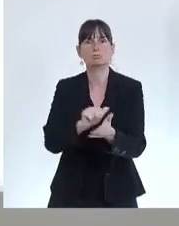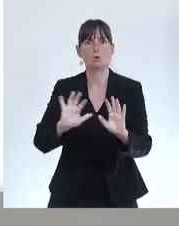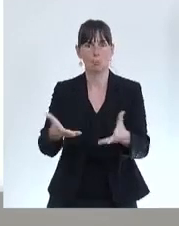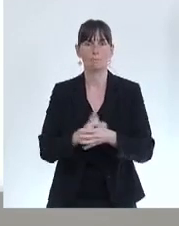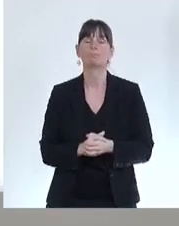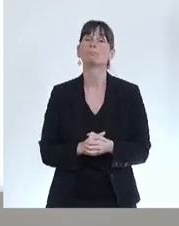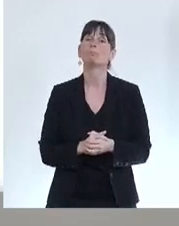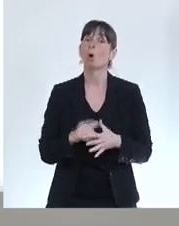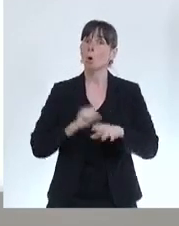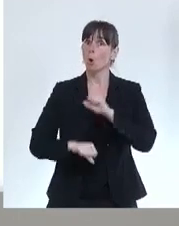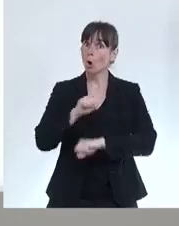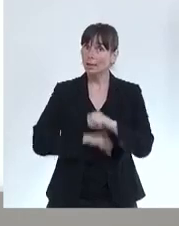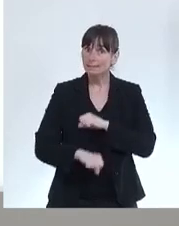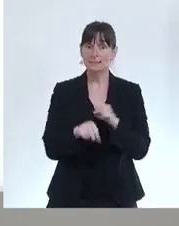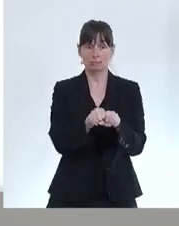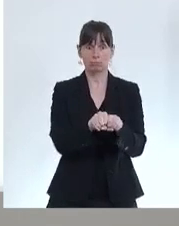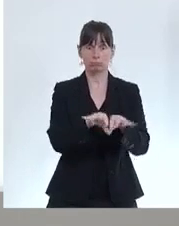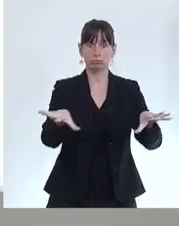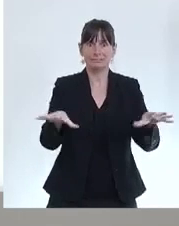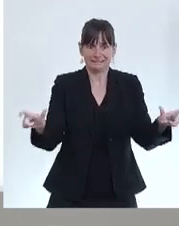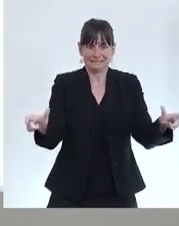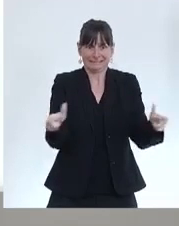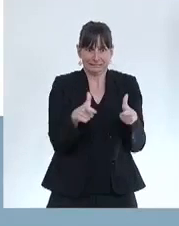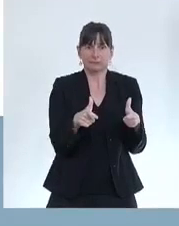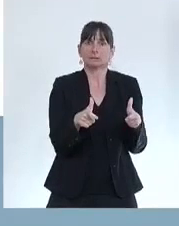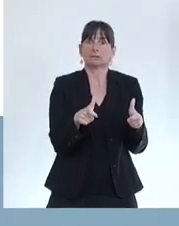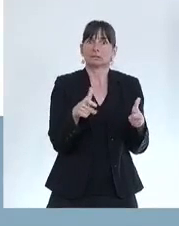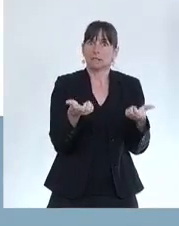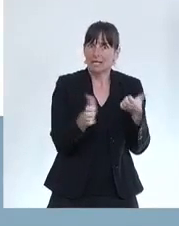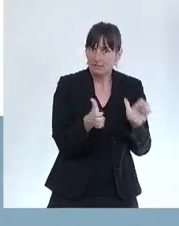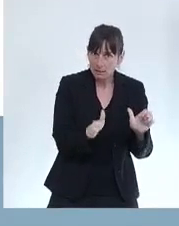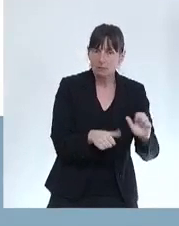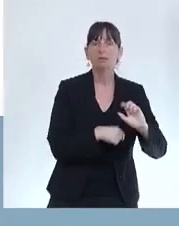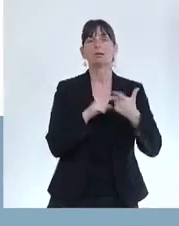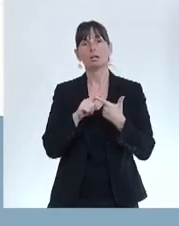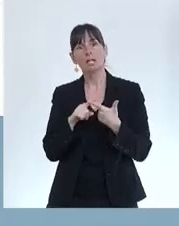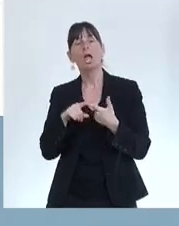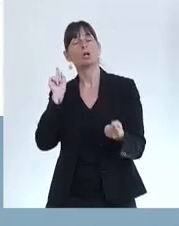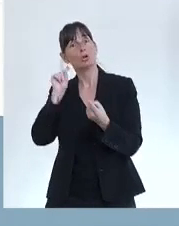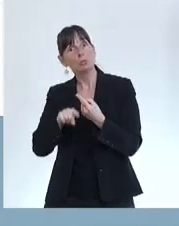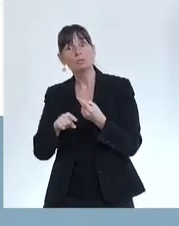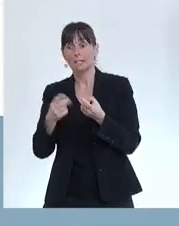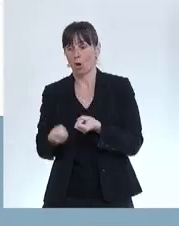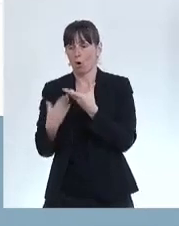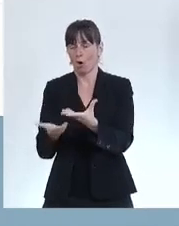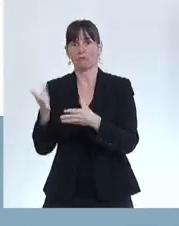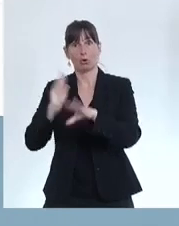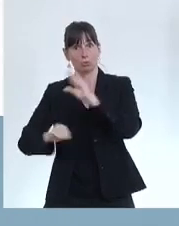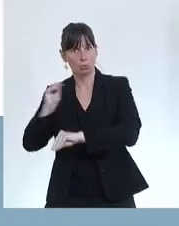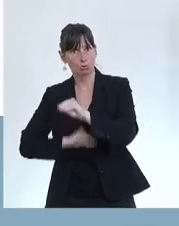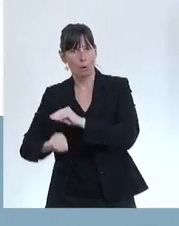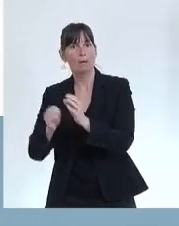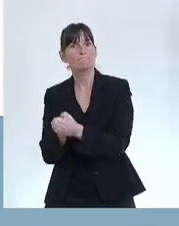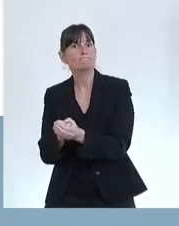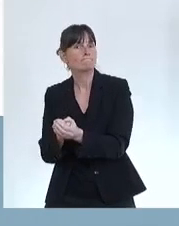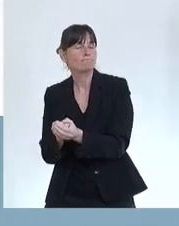sa progression et d'un autre élément qui vise à permettre d'accroître notre offre de soins. Comme l'a dit Madame le professeur